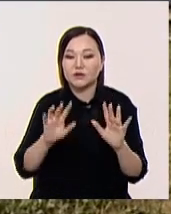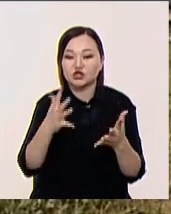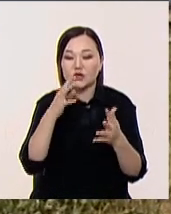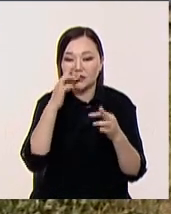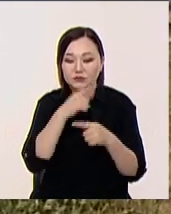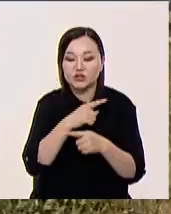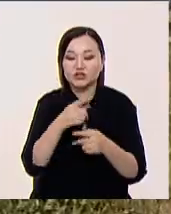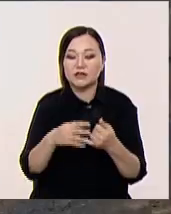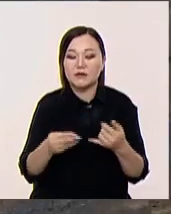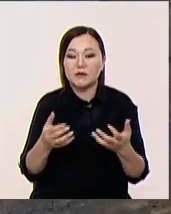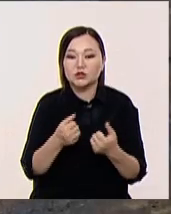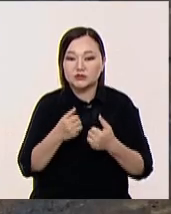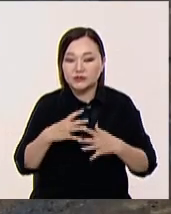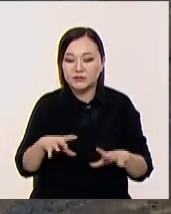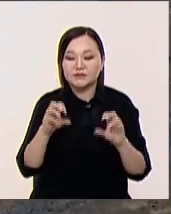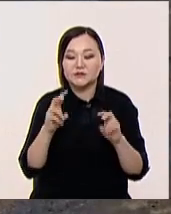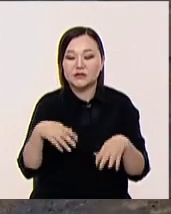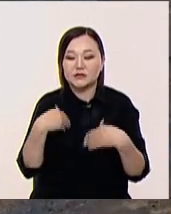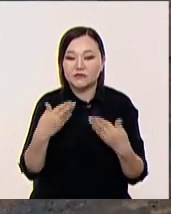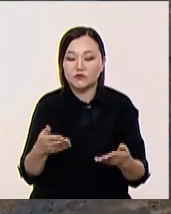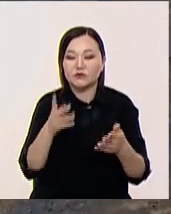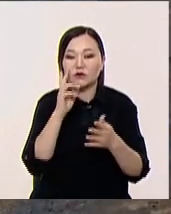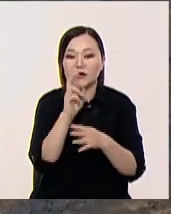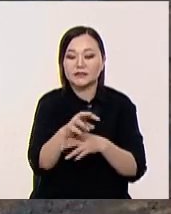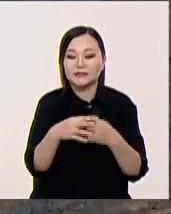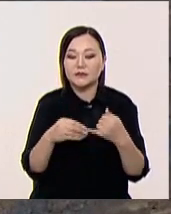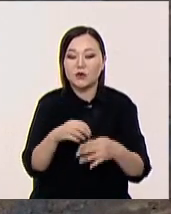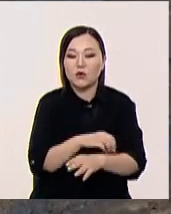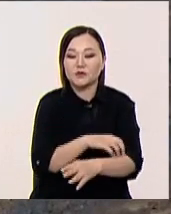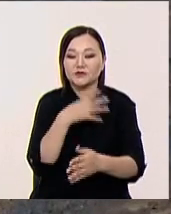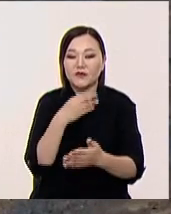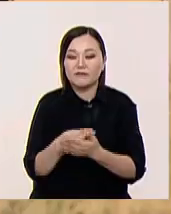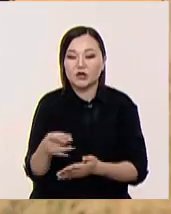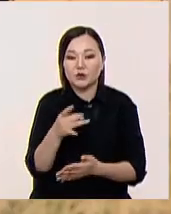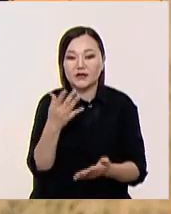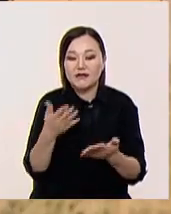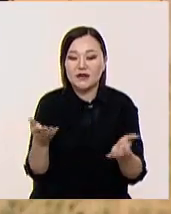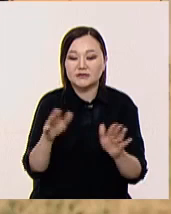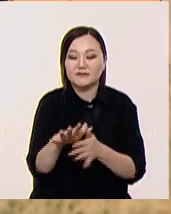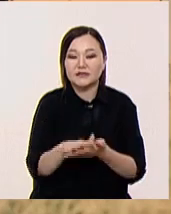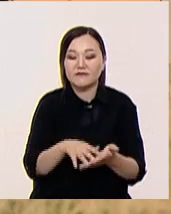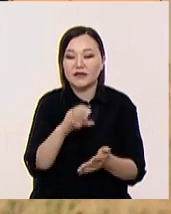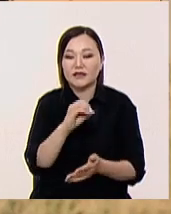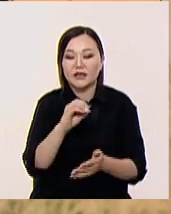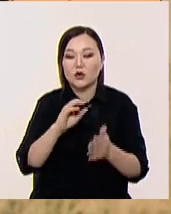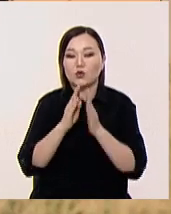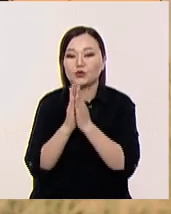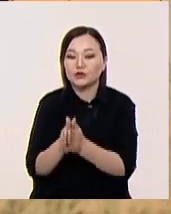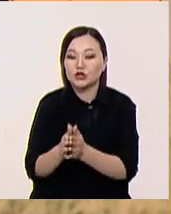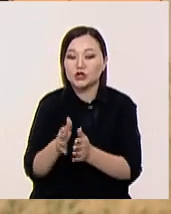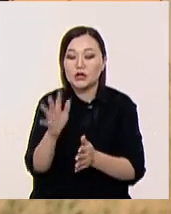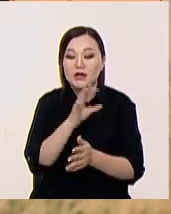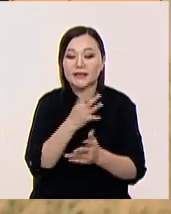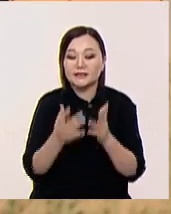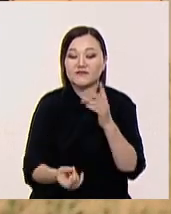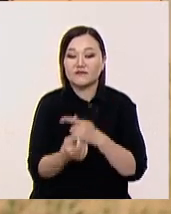ошибка и землю не получил, специалисты советуют обратиться в земельные комитеты своего региона или оставить заявку на сайте ЕУТНШ. Если выяснится,